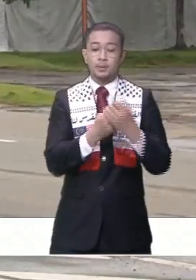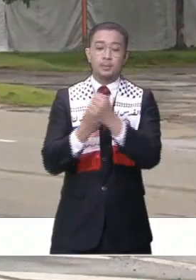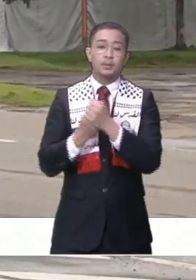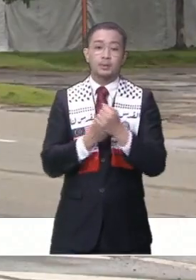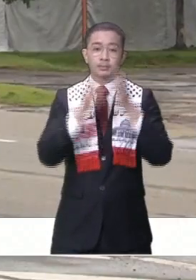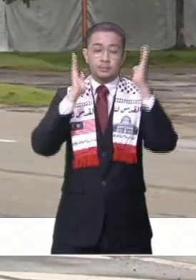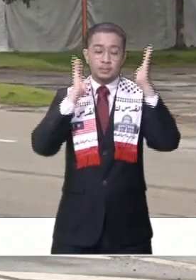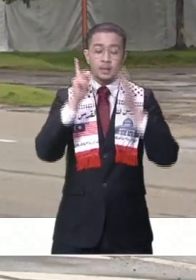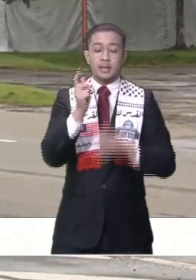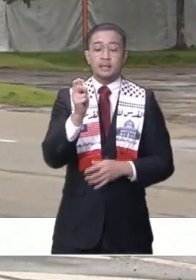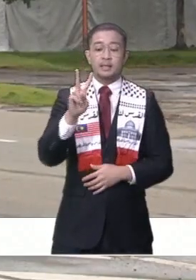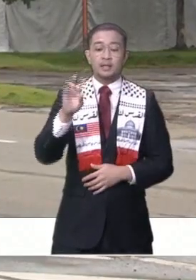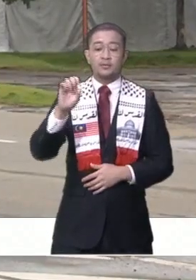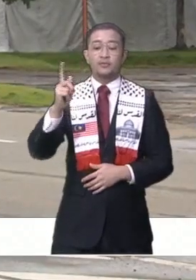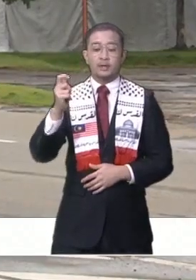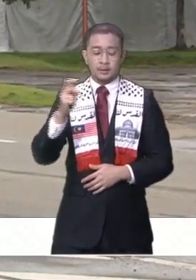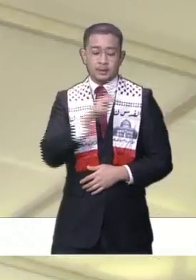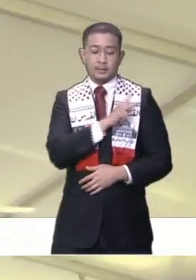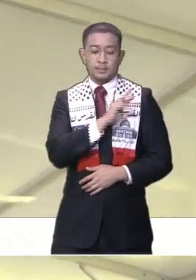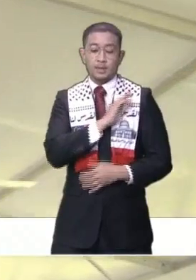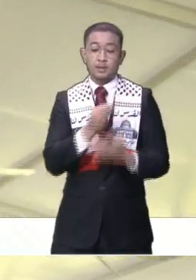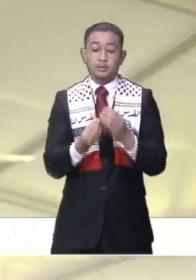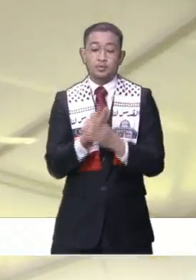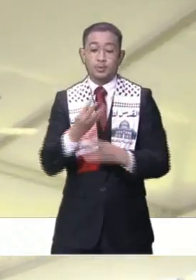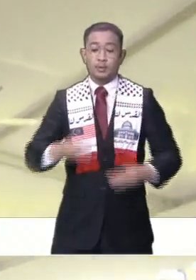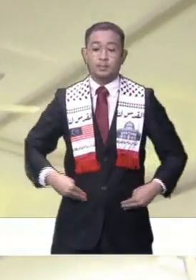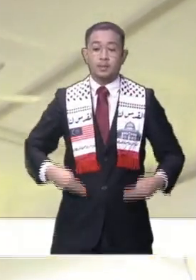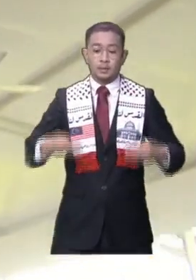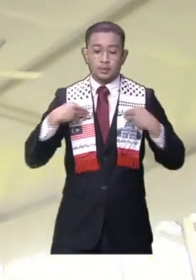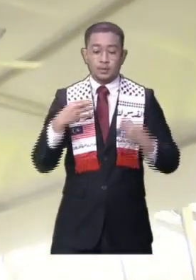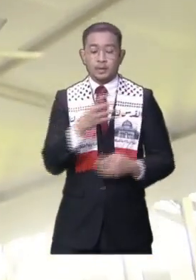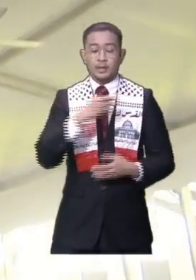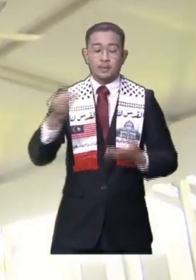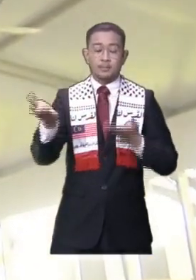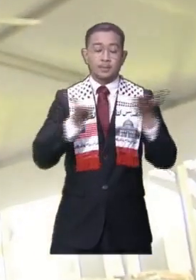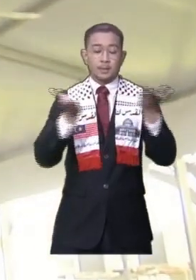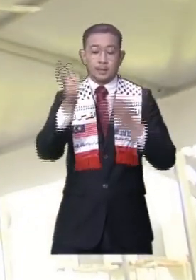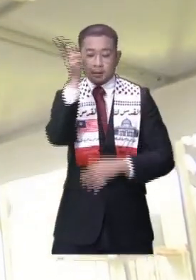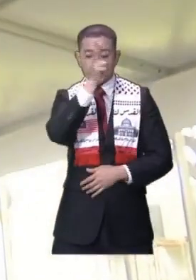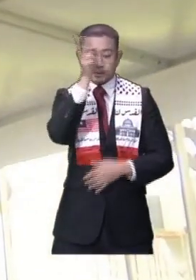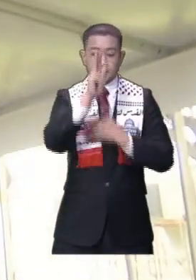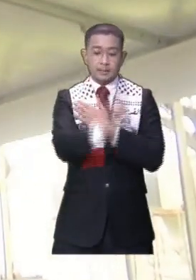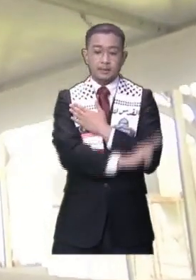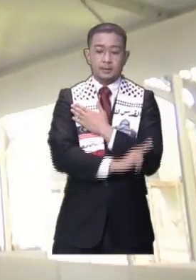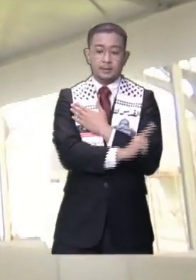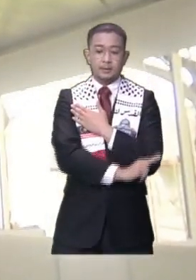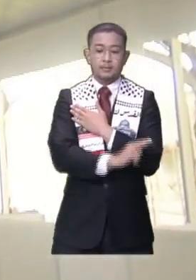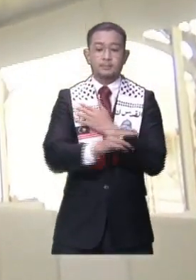TVET dan Karnival Kejaya Kementerian Sumber Manusia serta Perkhidmatan Kerajaan Negeri.